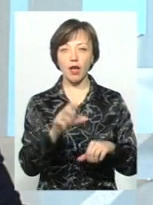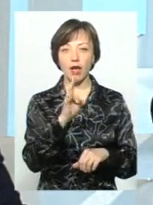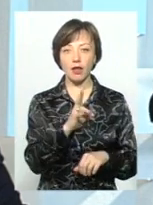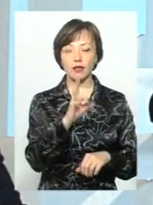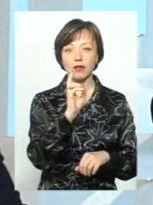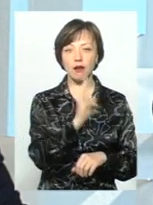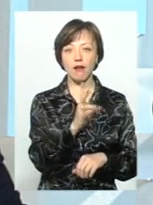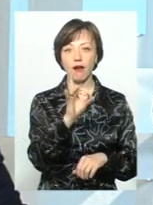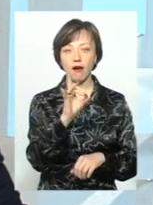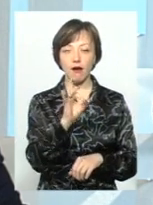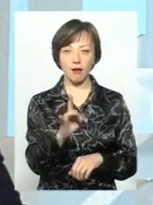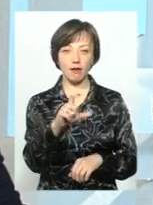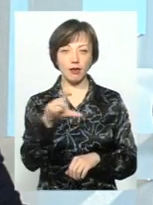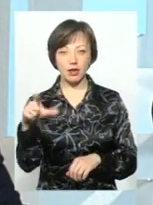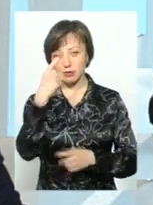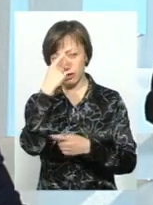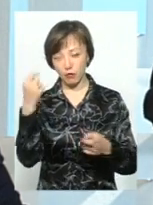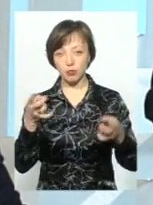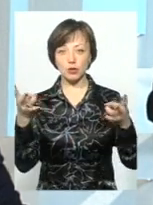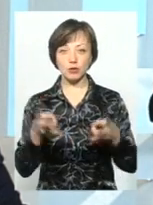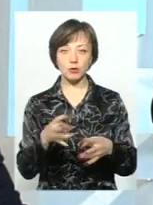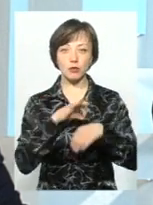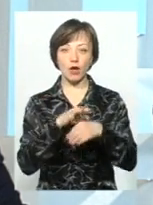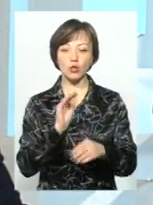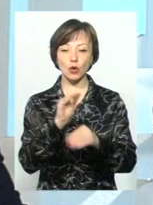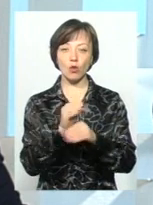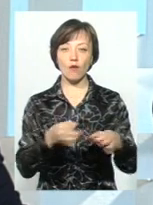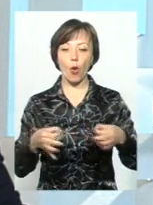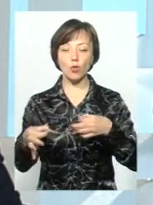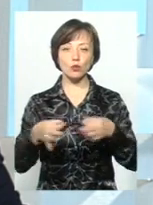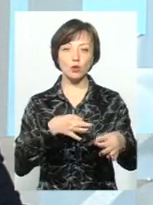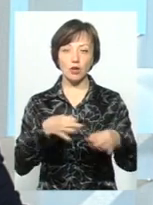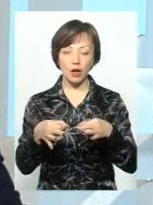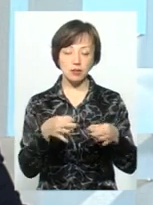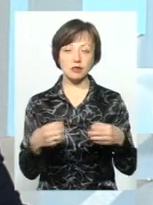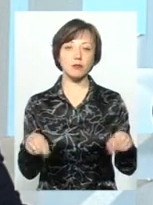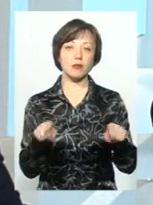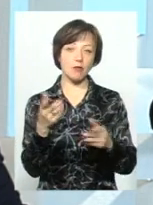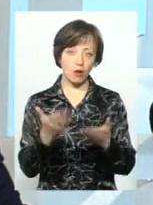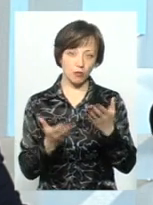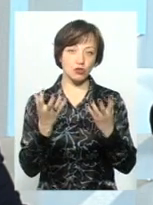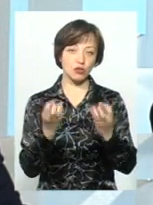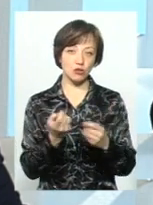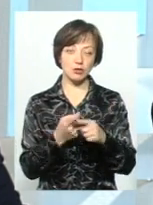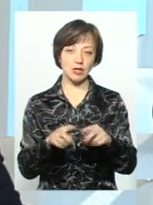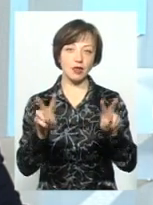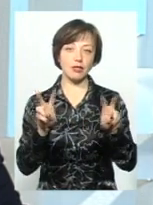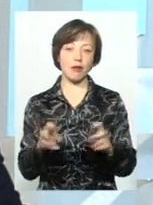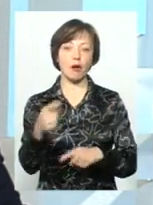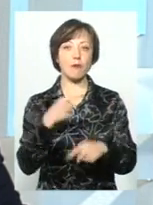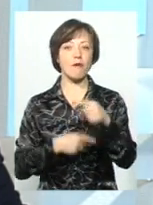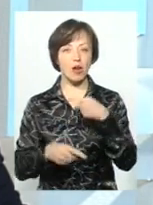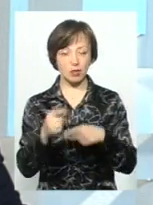послуг, заявив, що потрібно провести додаткові консультації. Отже, ну, мабуть, все ж таки ми ще до цієї теми